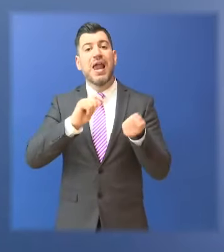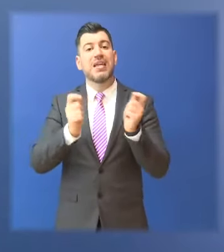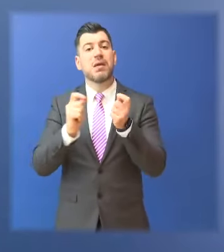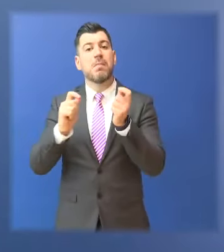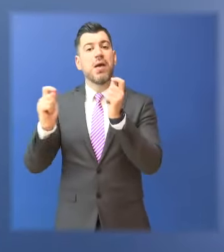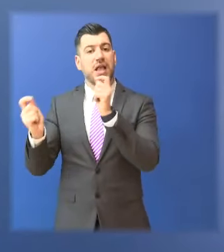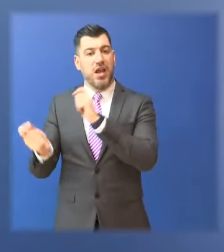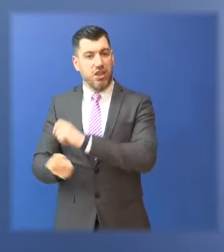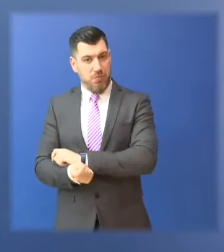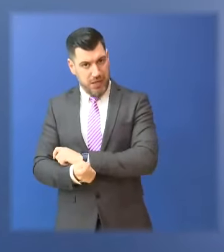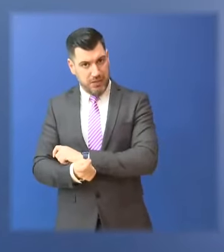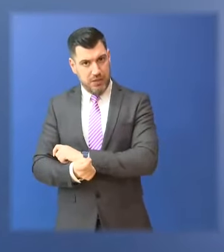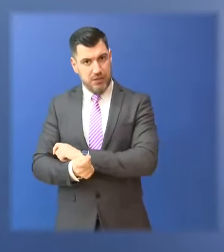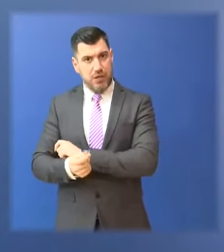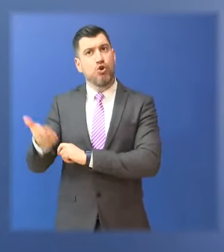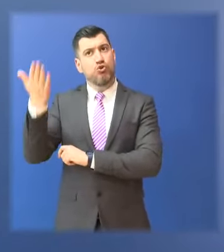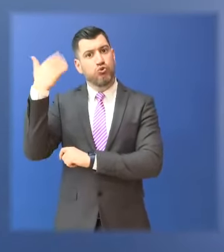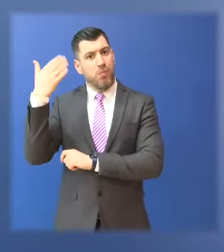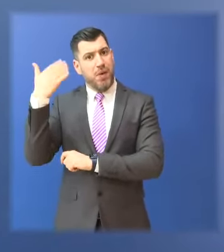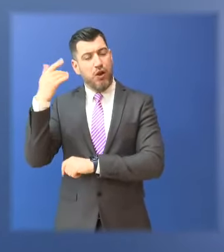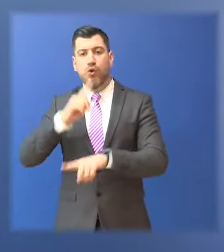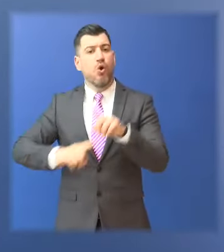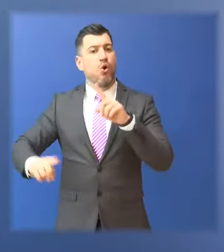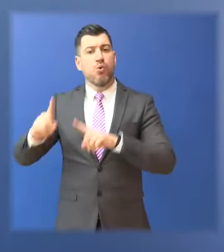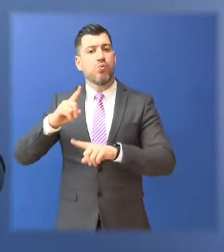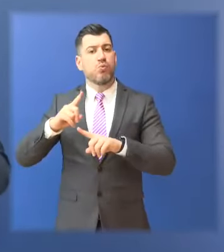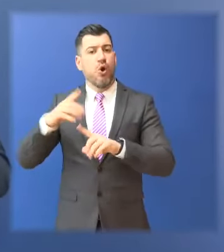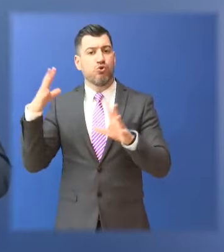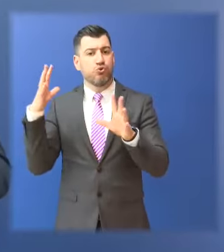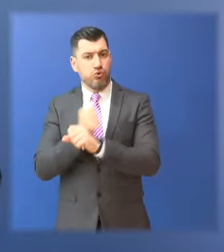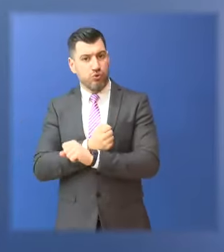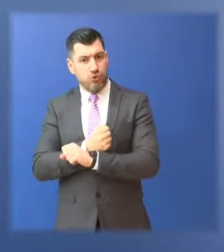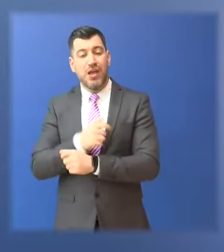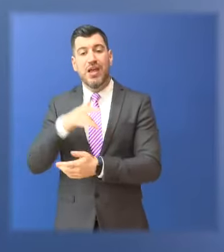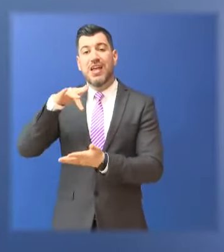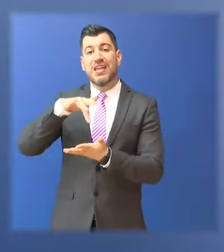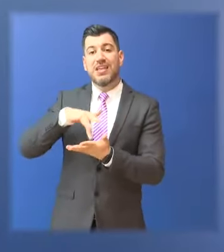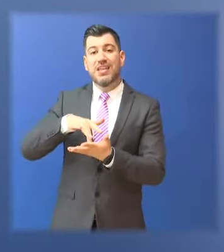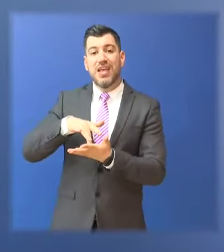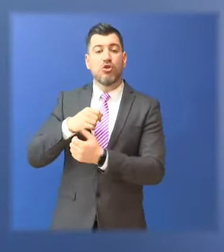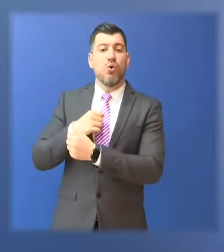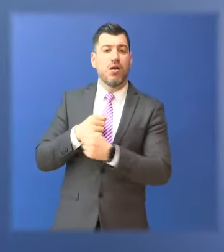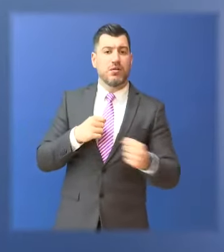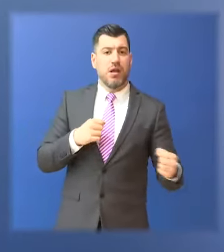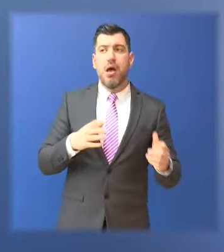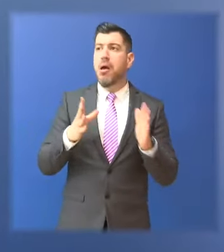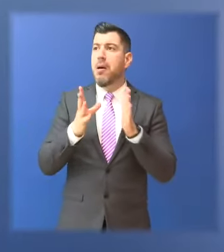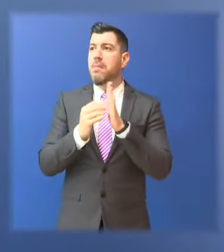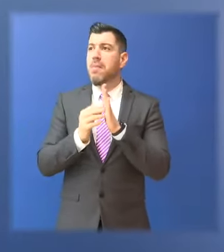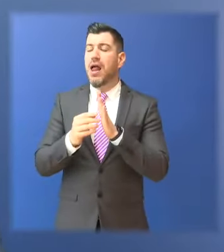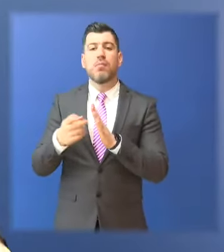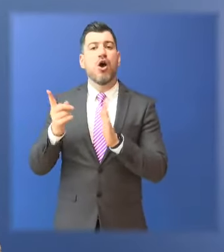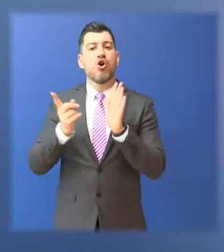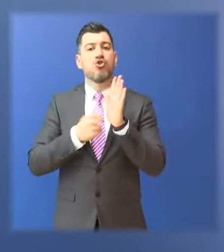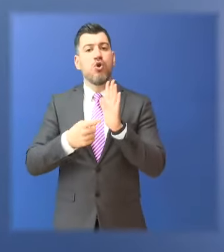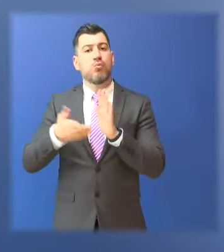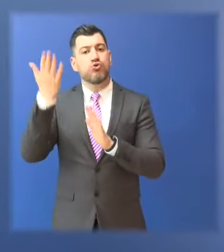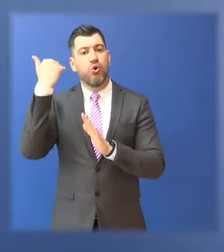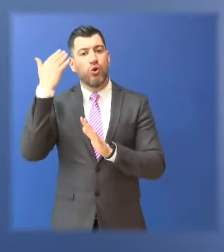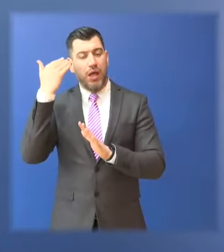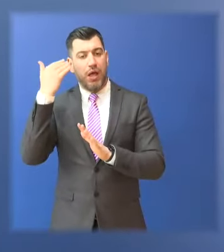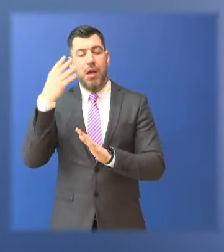Το είπατε και εσείς σε κάποια τοποθέτηση πριν λίγο. Και είπε σαν παράδειγμα την κατάργηση της Μοιχείας από την κυβέρνηση του Παπανδρέου το